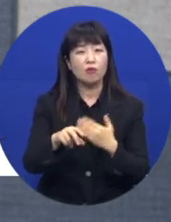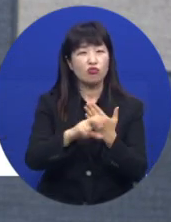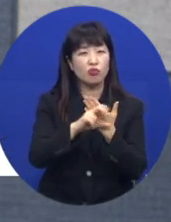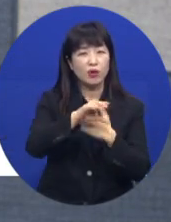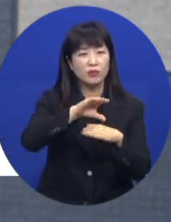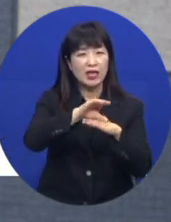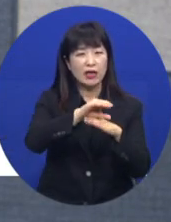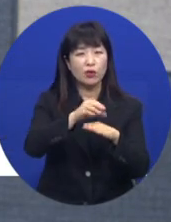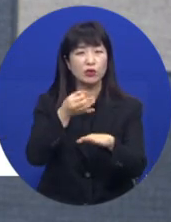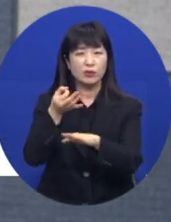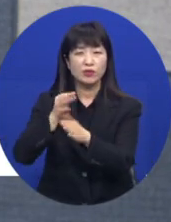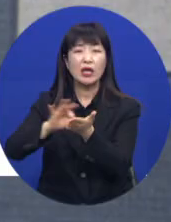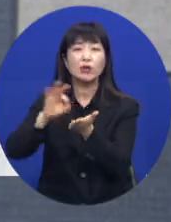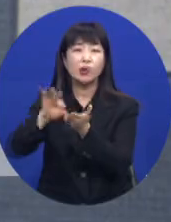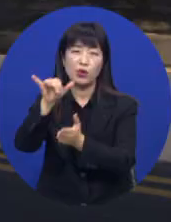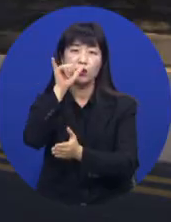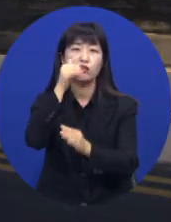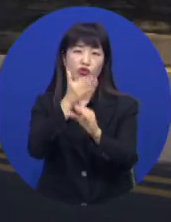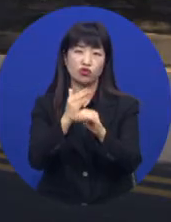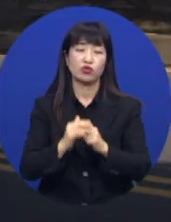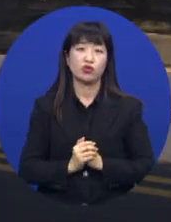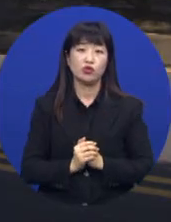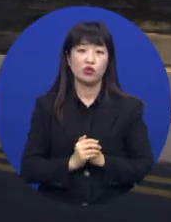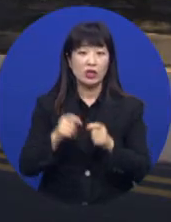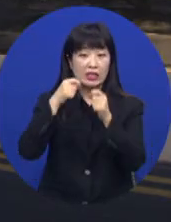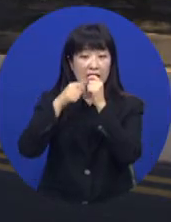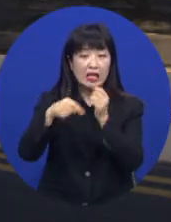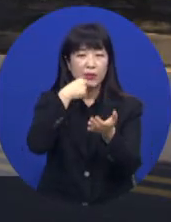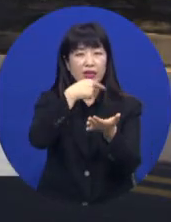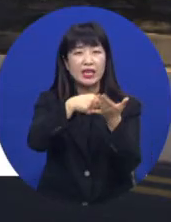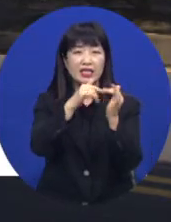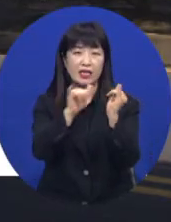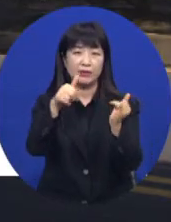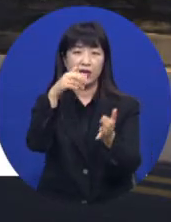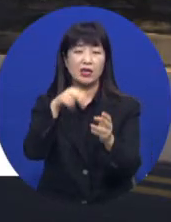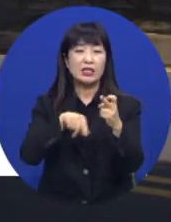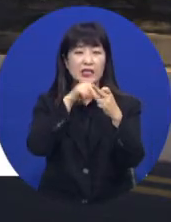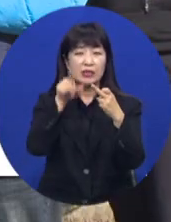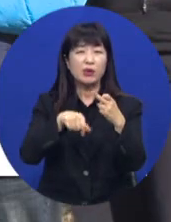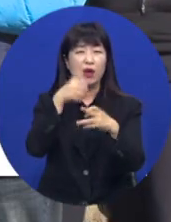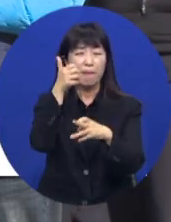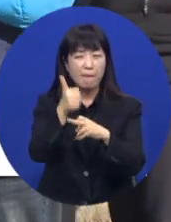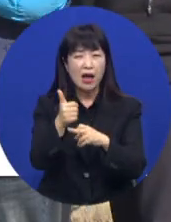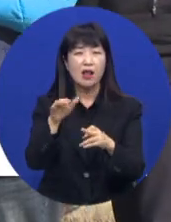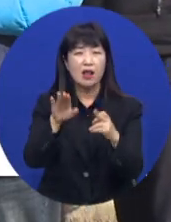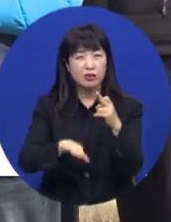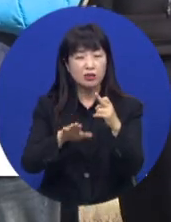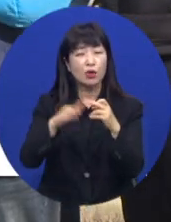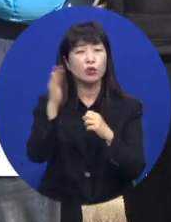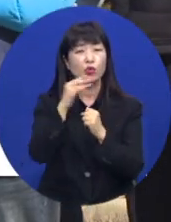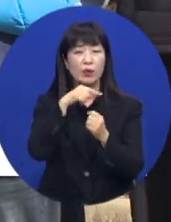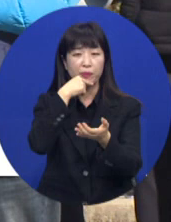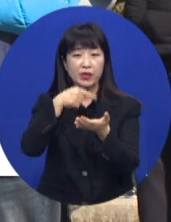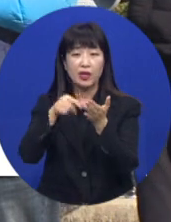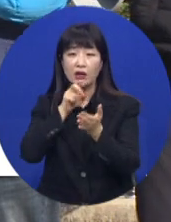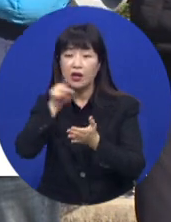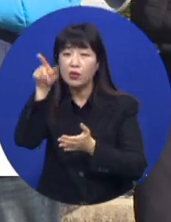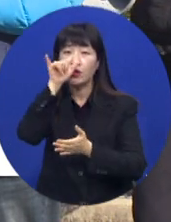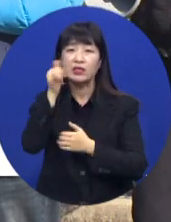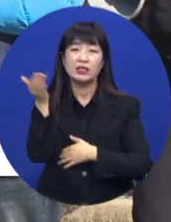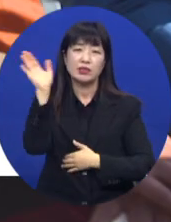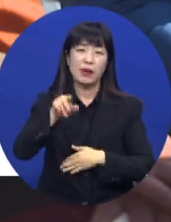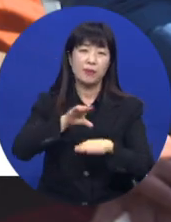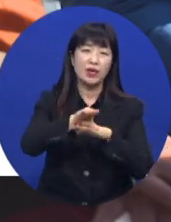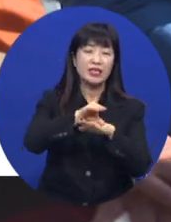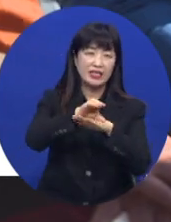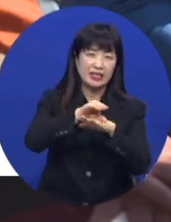유통되고 있는 그런 실정인 것 같습니다. 사기 피해자들은 지난해 연말 첫 피해 고소가 이루어졌지만 경찰이 피해 차량에